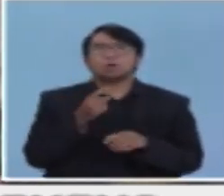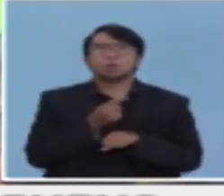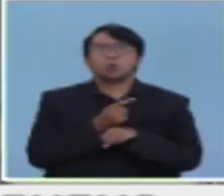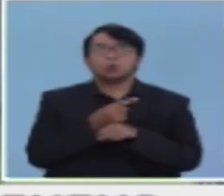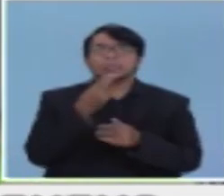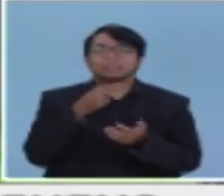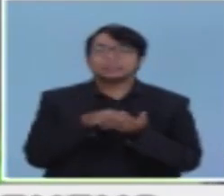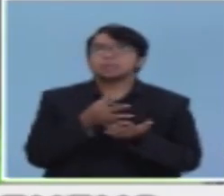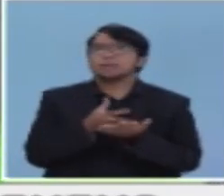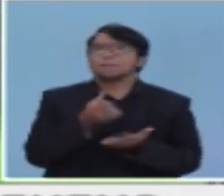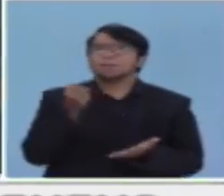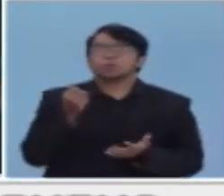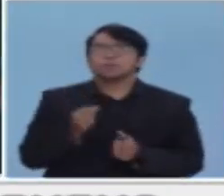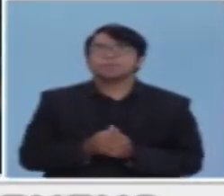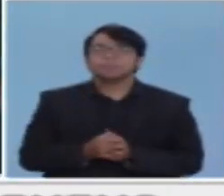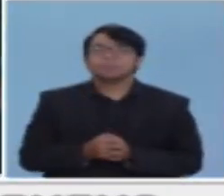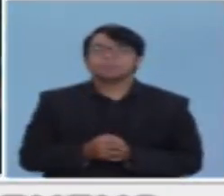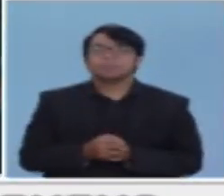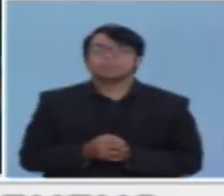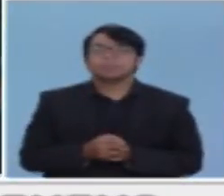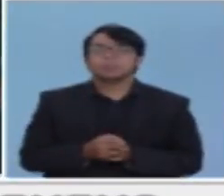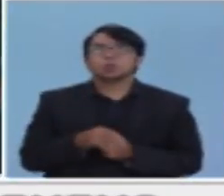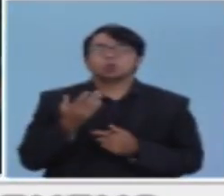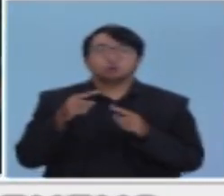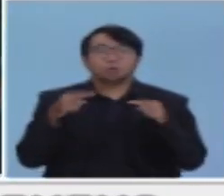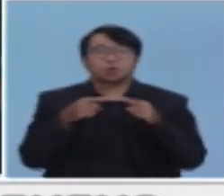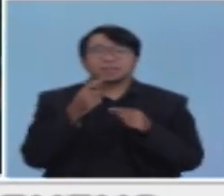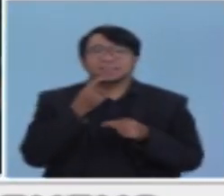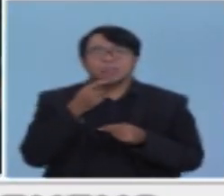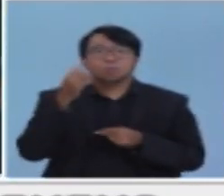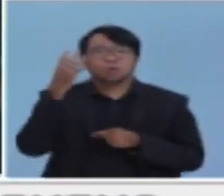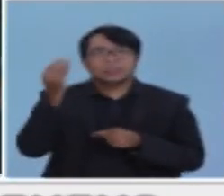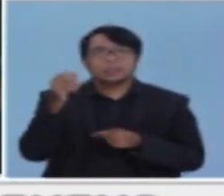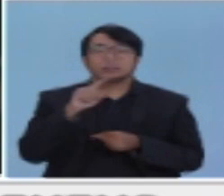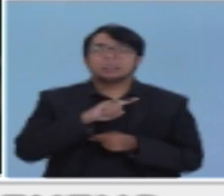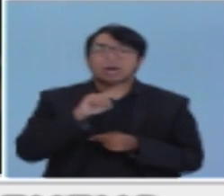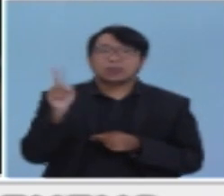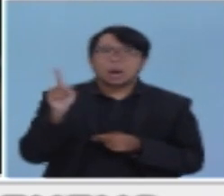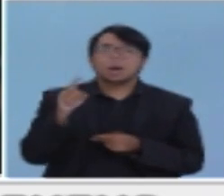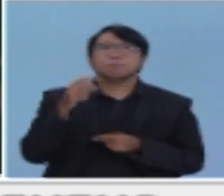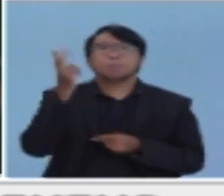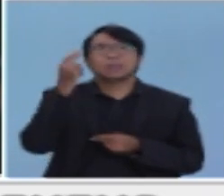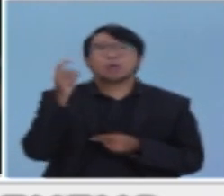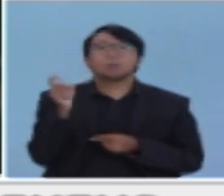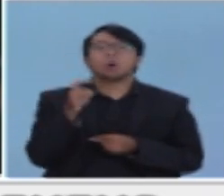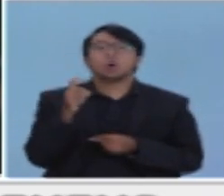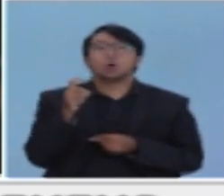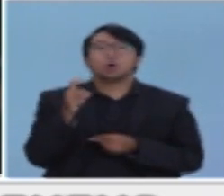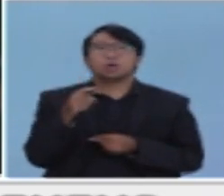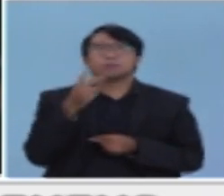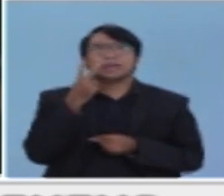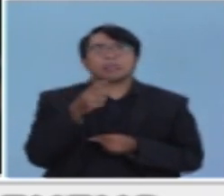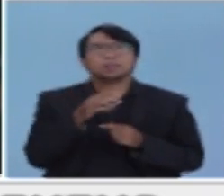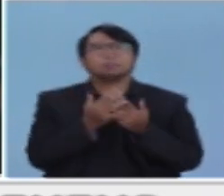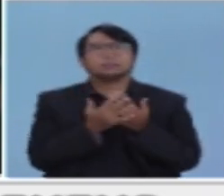Baik, untuk terkait larangan mudik yang berlaku, apa yang dilakukan oleh Pemkot Bogor untuk mencegah warganya agar tidak pulang ke